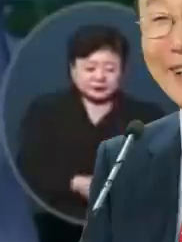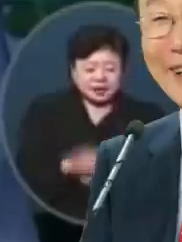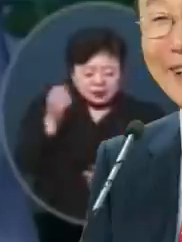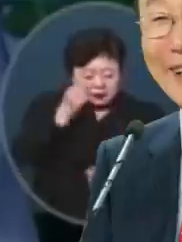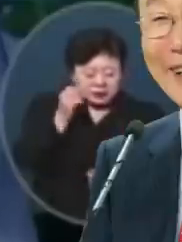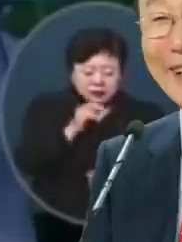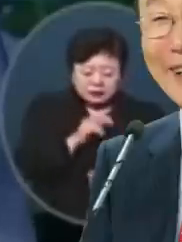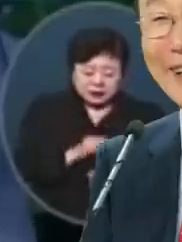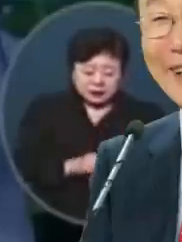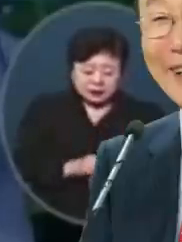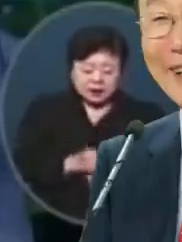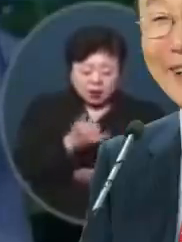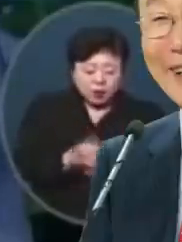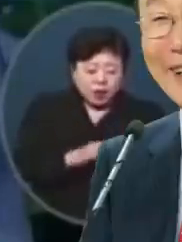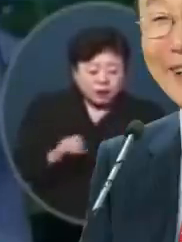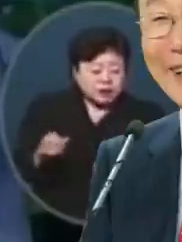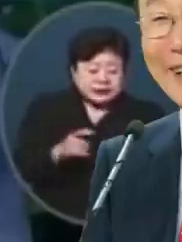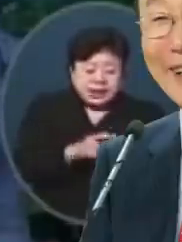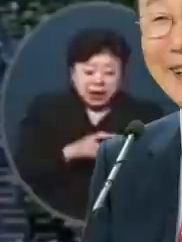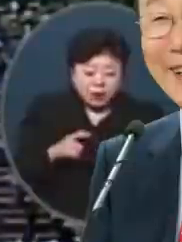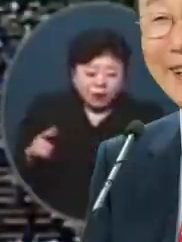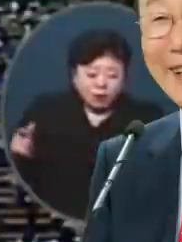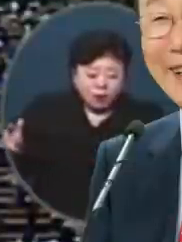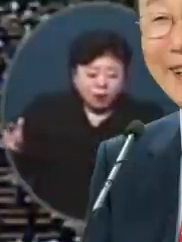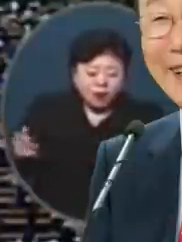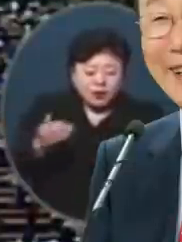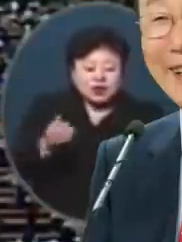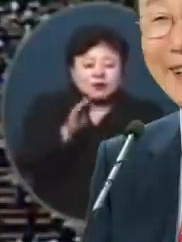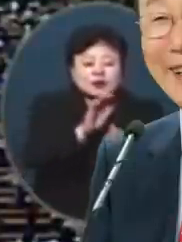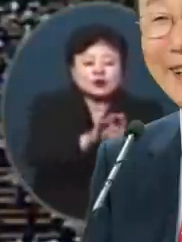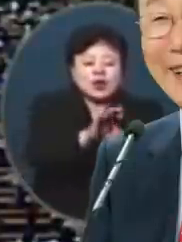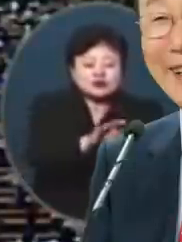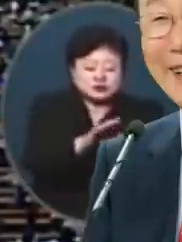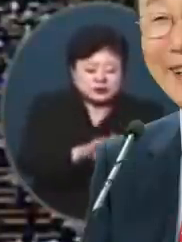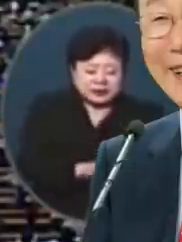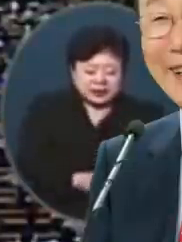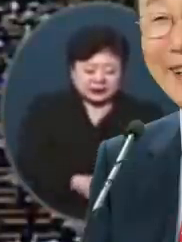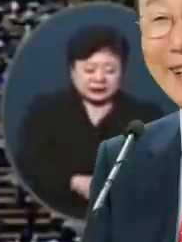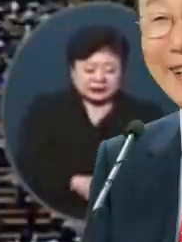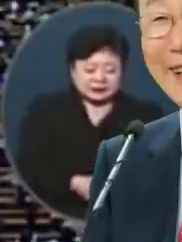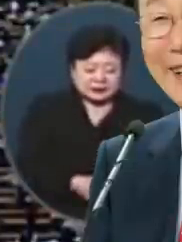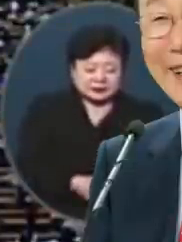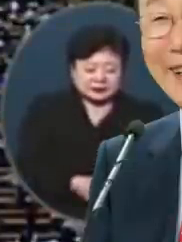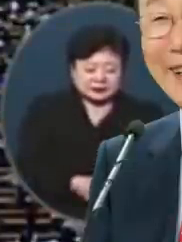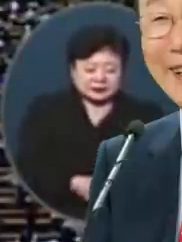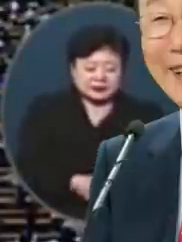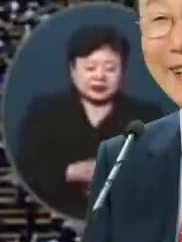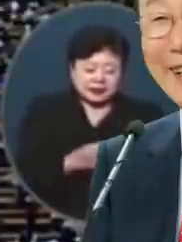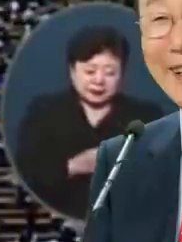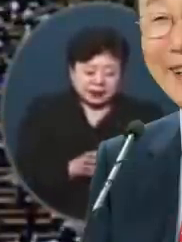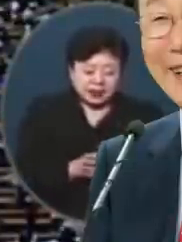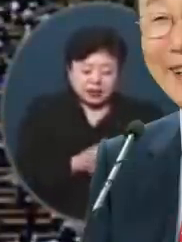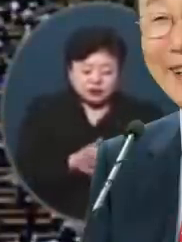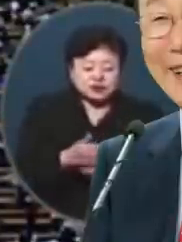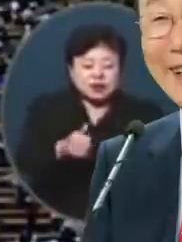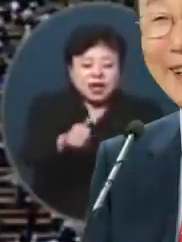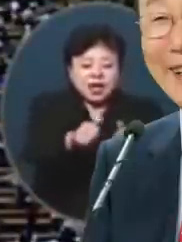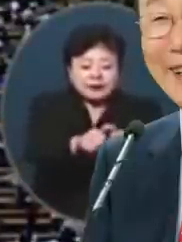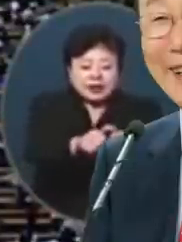성령님이 고아와 같이 버려두지 아니하고 여러분을 돌보아 주시는 것입니다. 그러므로 주님과